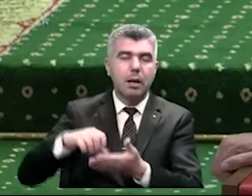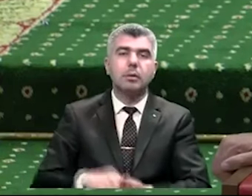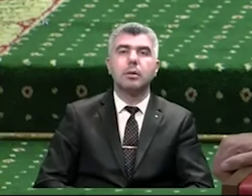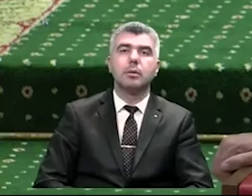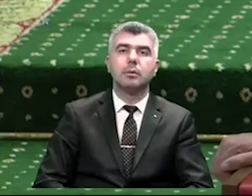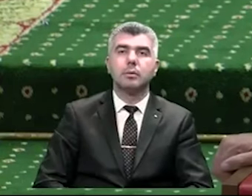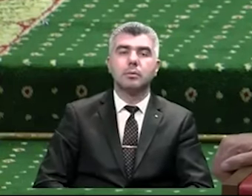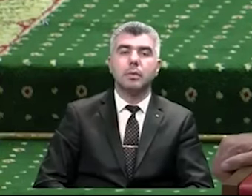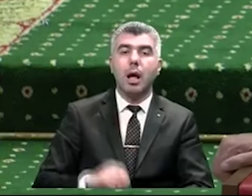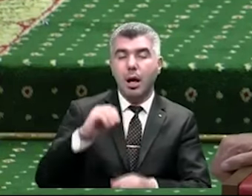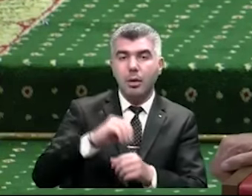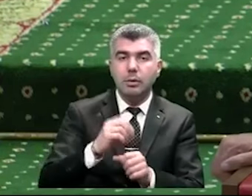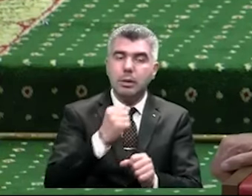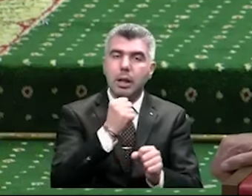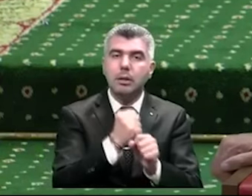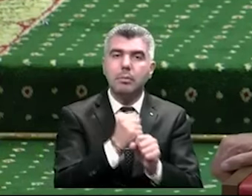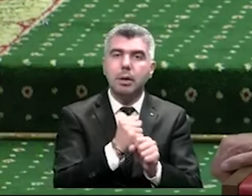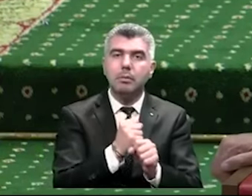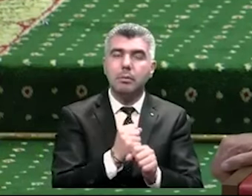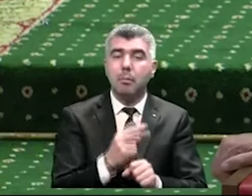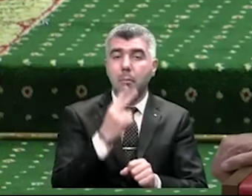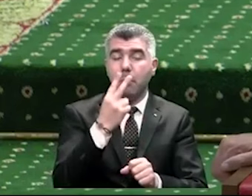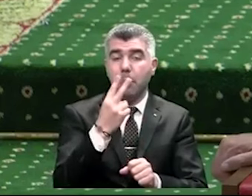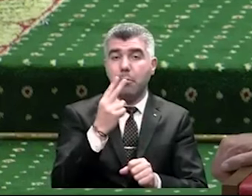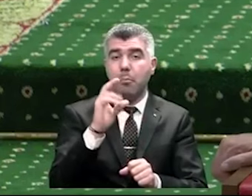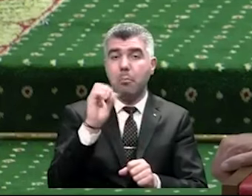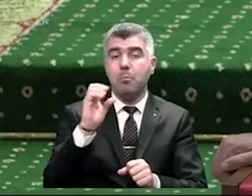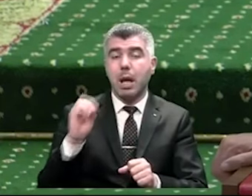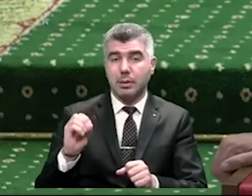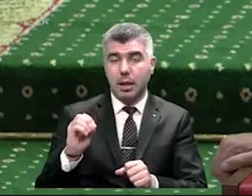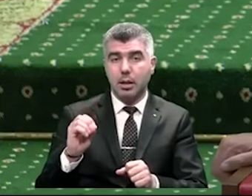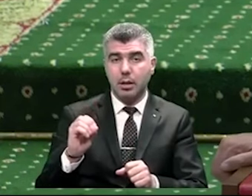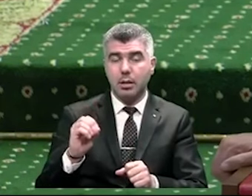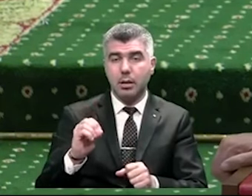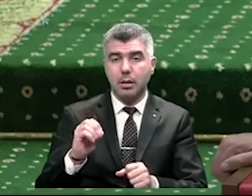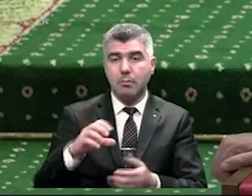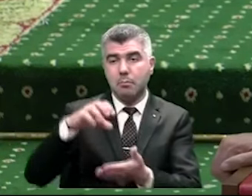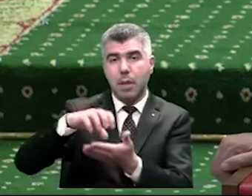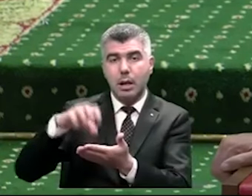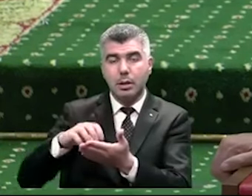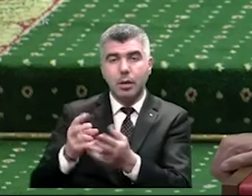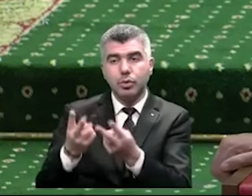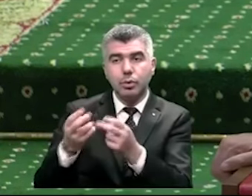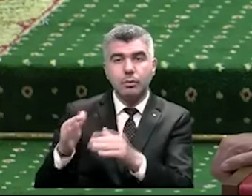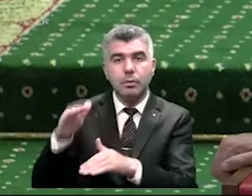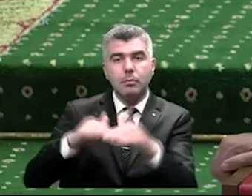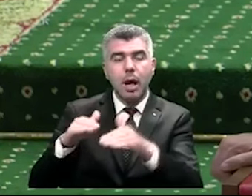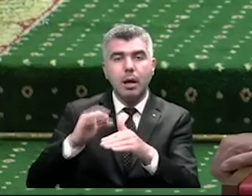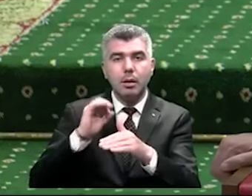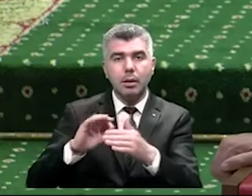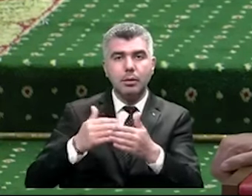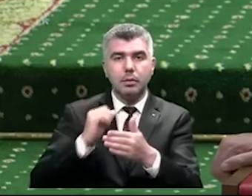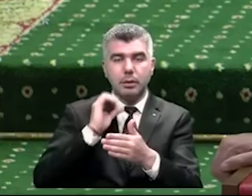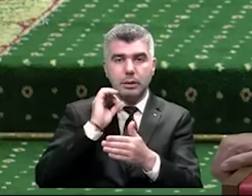ونشتغل كذلك على ضمان 200 لهذ السنه 200 محطه ديال تحليه المياه ومعالجه